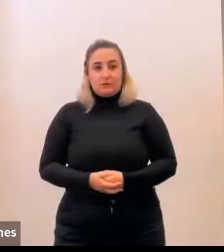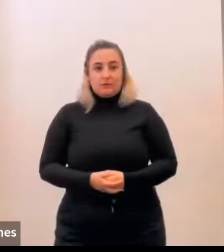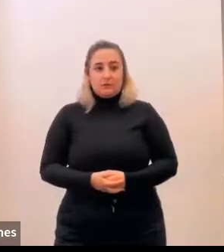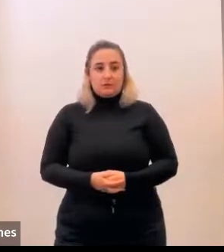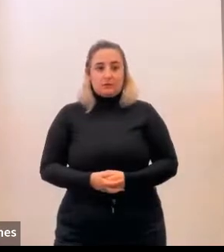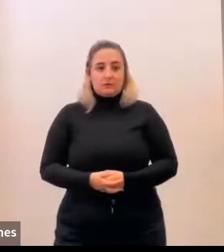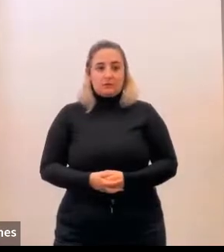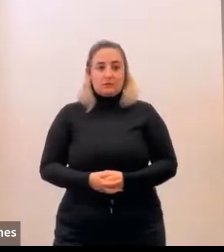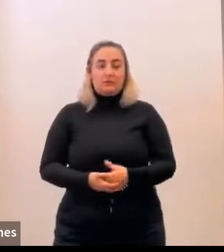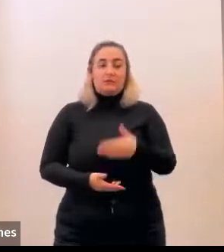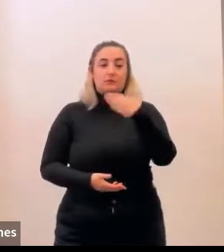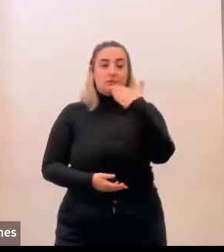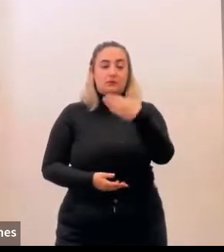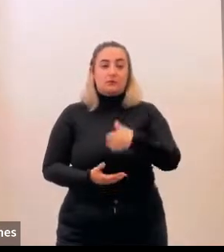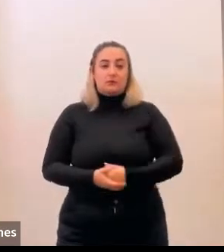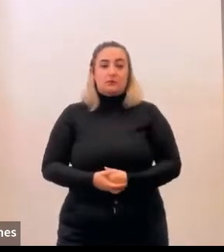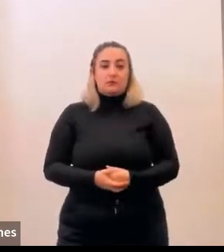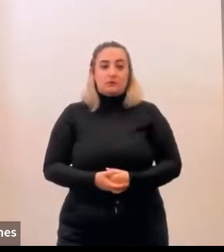Merci.